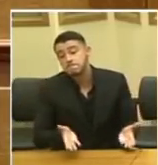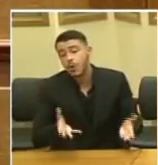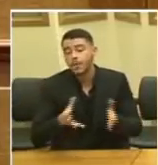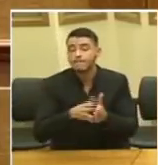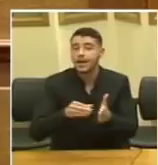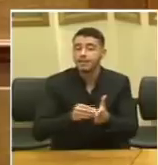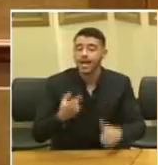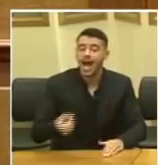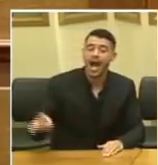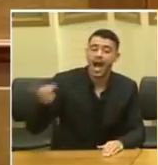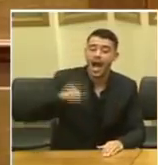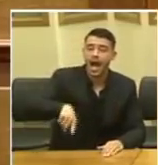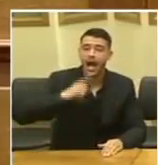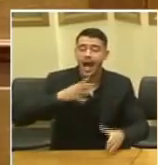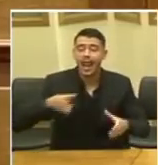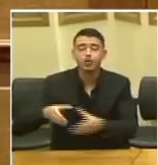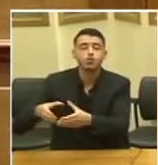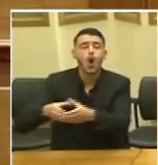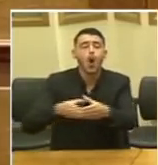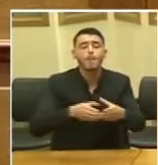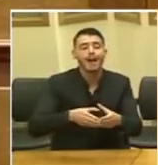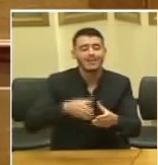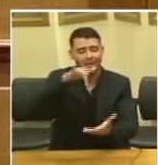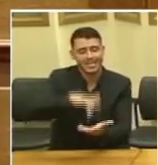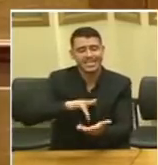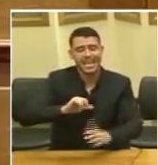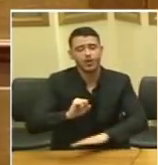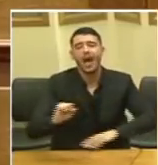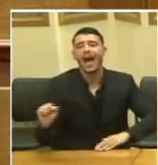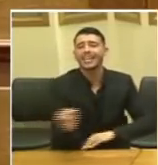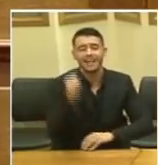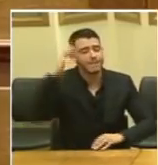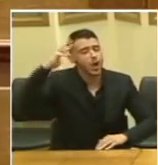κόμματα της κεντροαριστεράς στην αριστερά του ΣΥΡΙΖΑ.